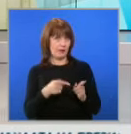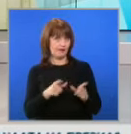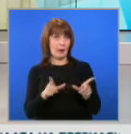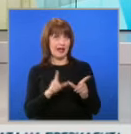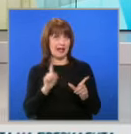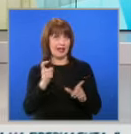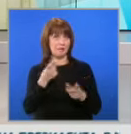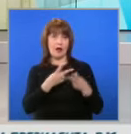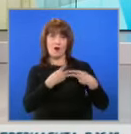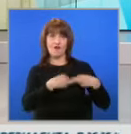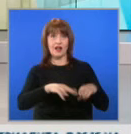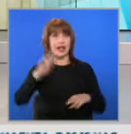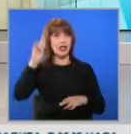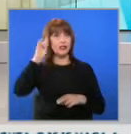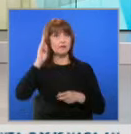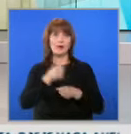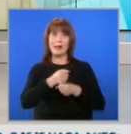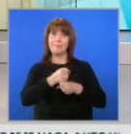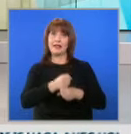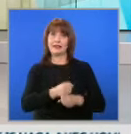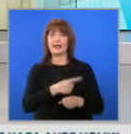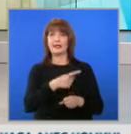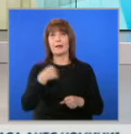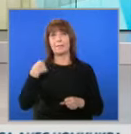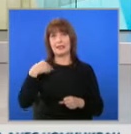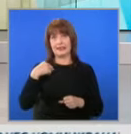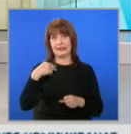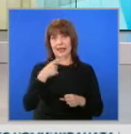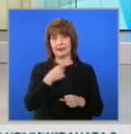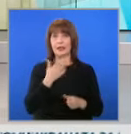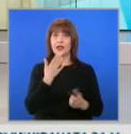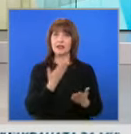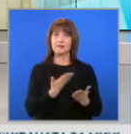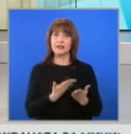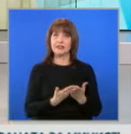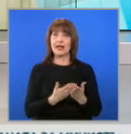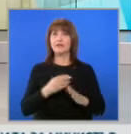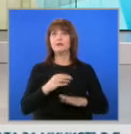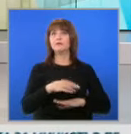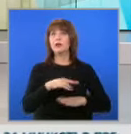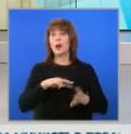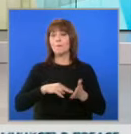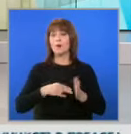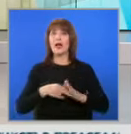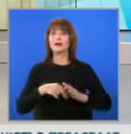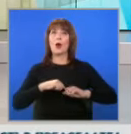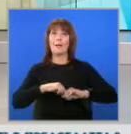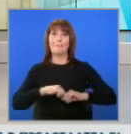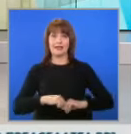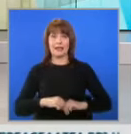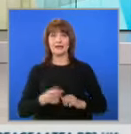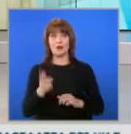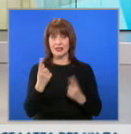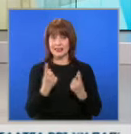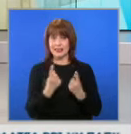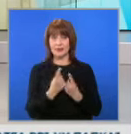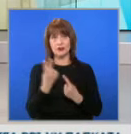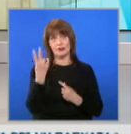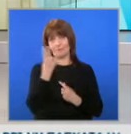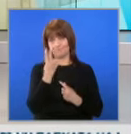върна изпълнен мандат на президента Румен Радев и представи състав на проекто кабинет. След срещата с президента обаче стана ясно, че